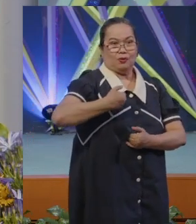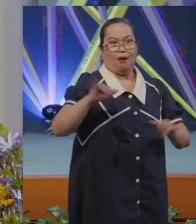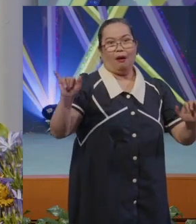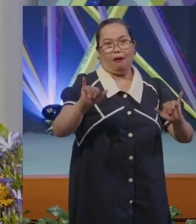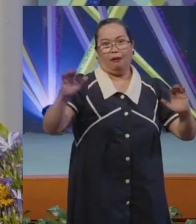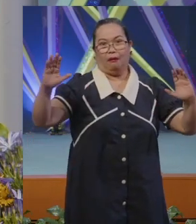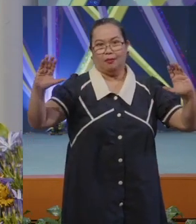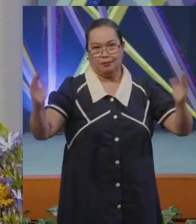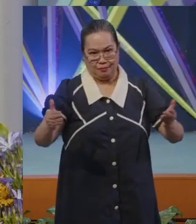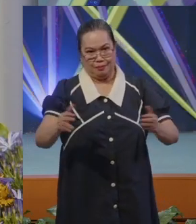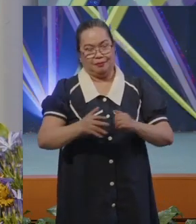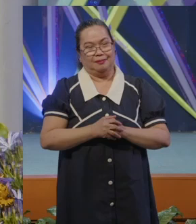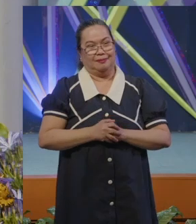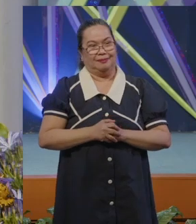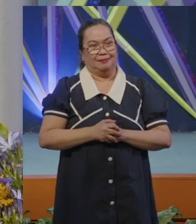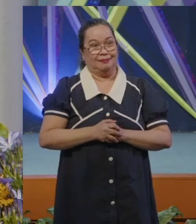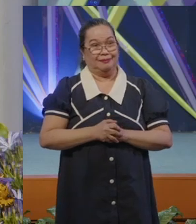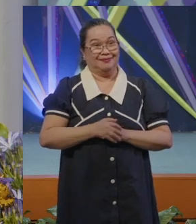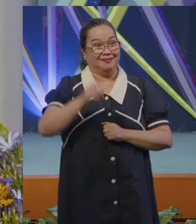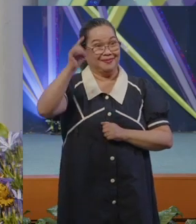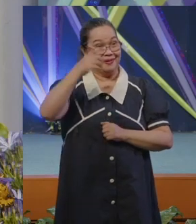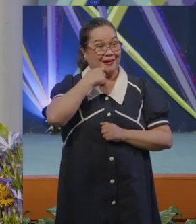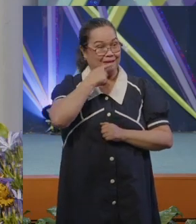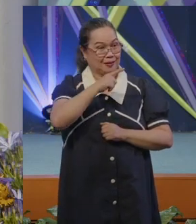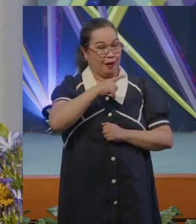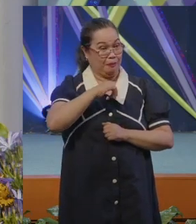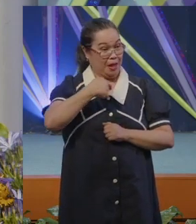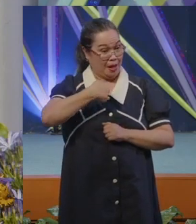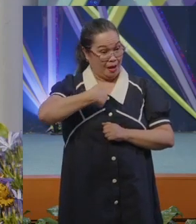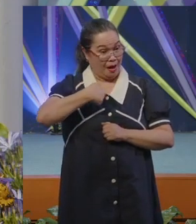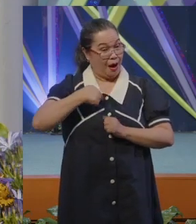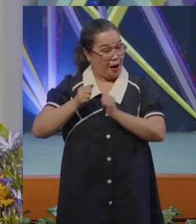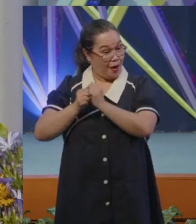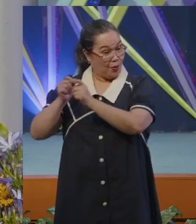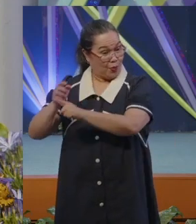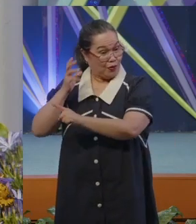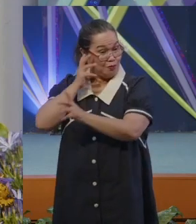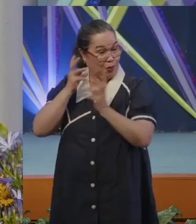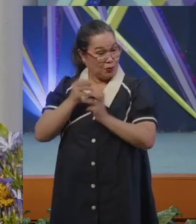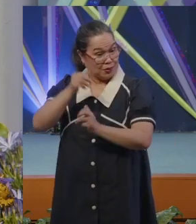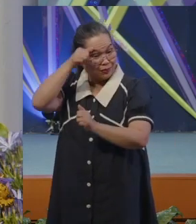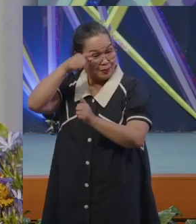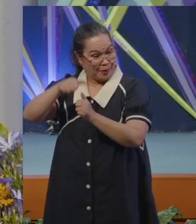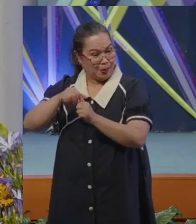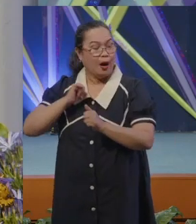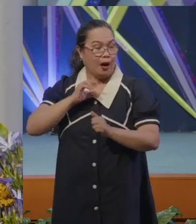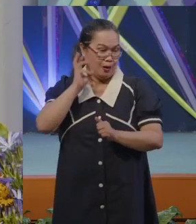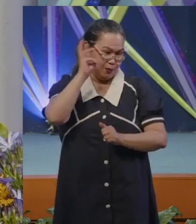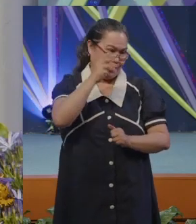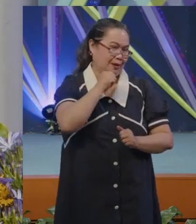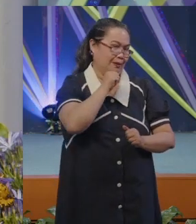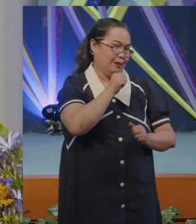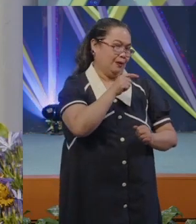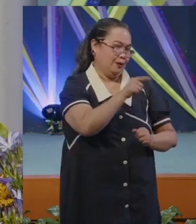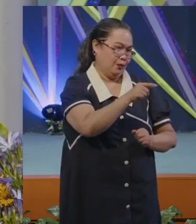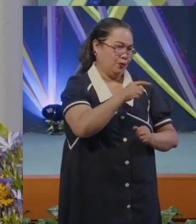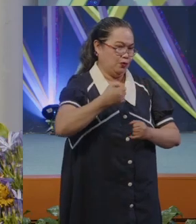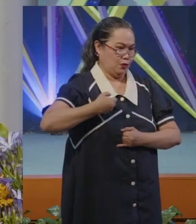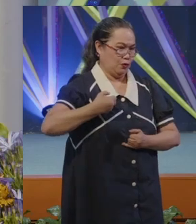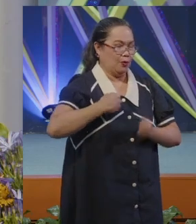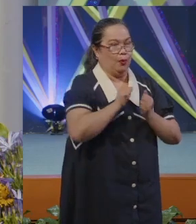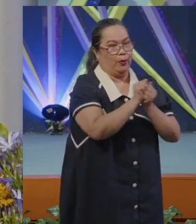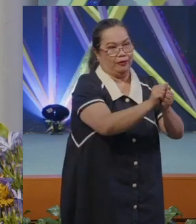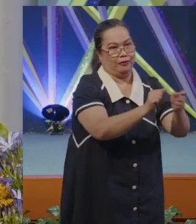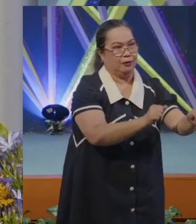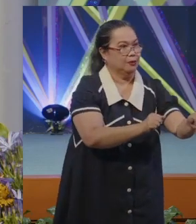5, just as I was with Moses, so I will be with you. So sa ganitong paraan, sa kanyang pagtawid